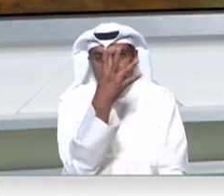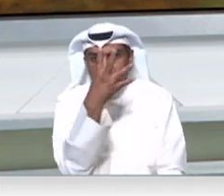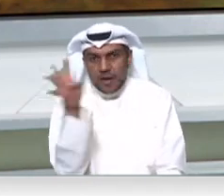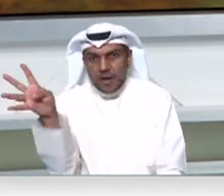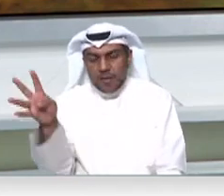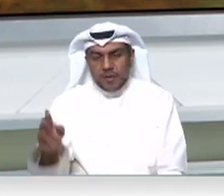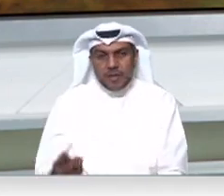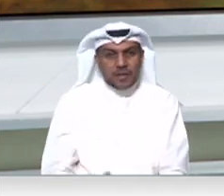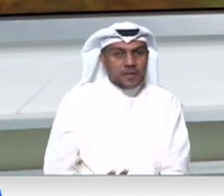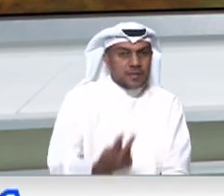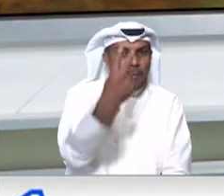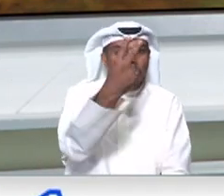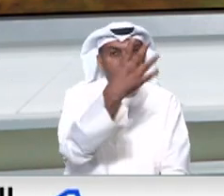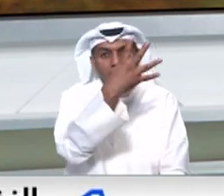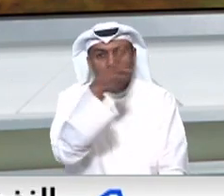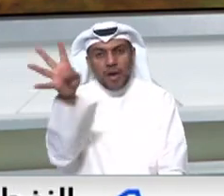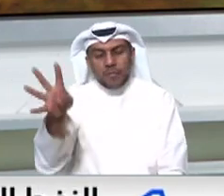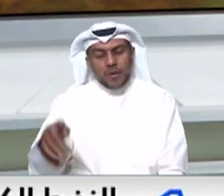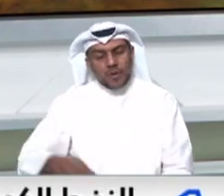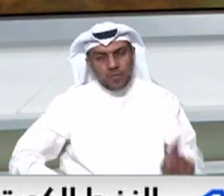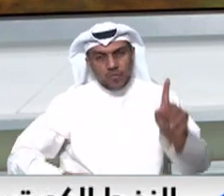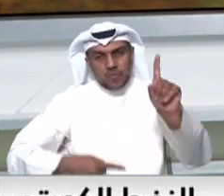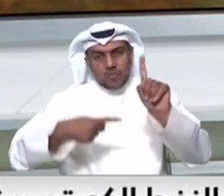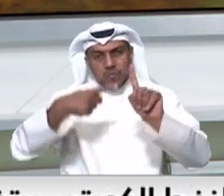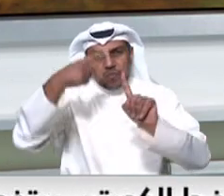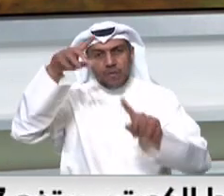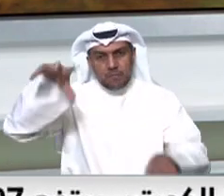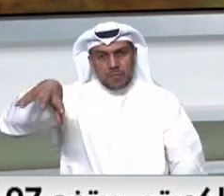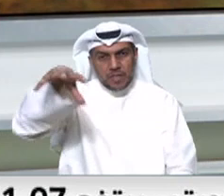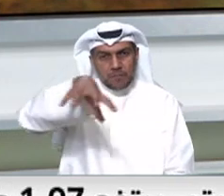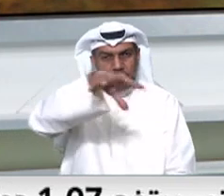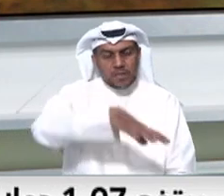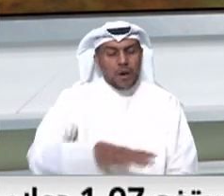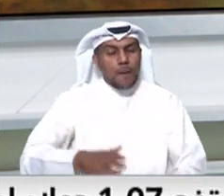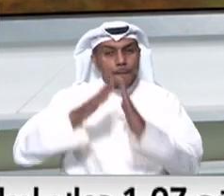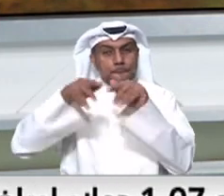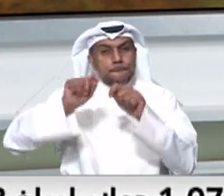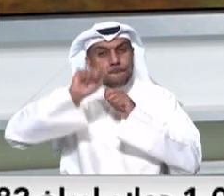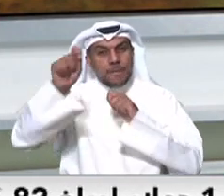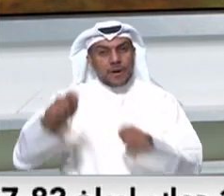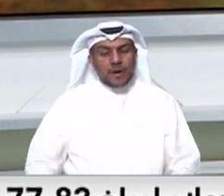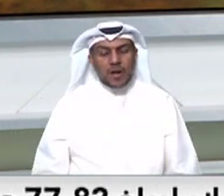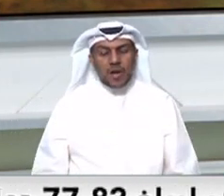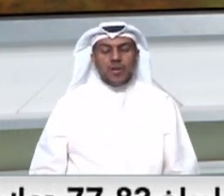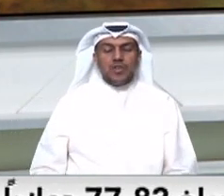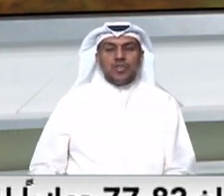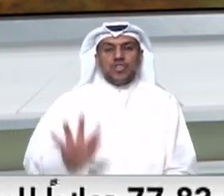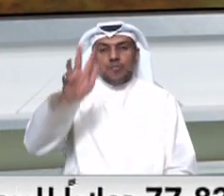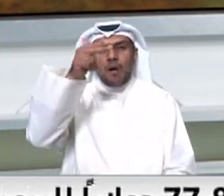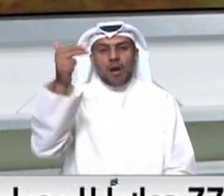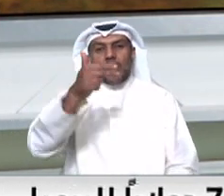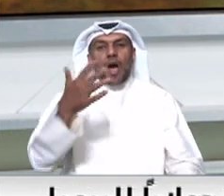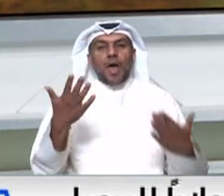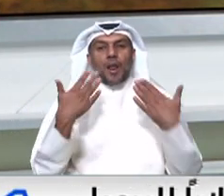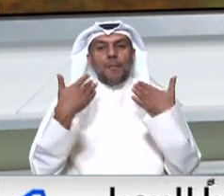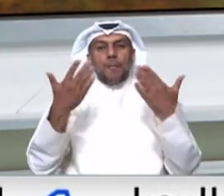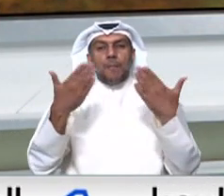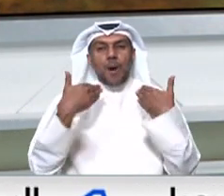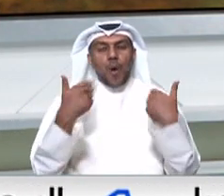إلى 47 درجة مئوية في معظم المناطق البرية، هواء شمالي غربي خفيف إلى معتدل السرعة